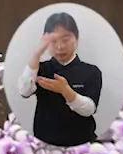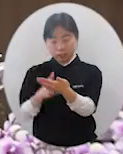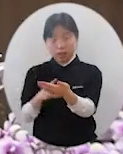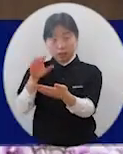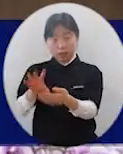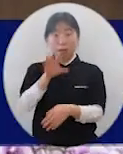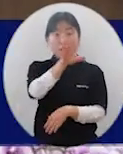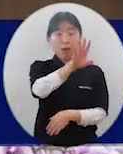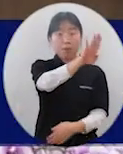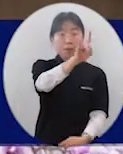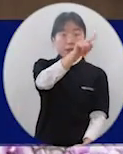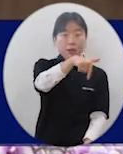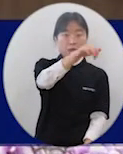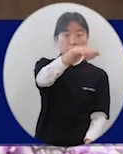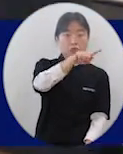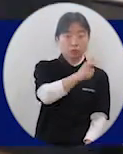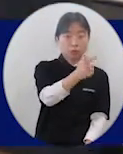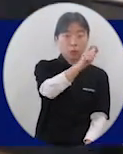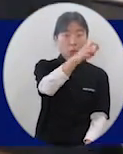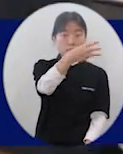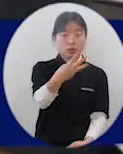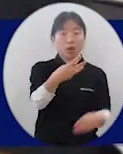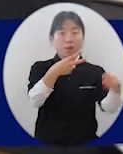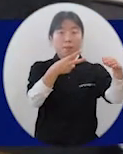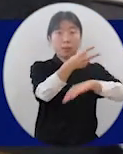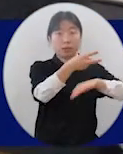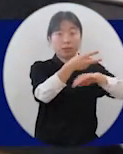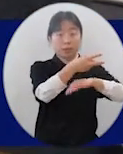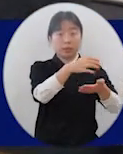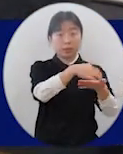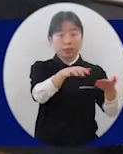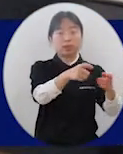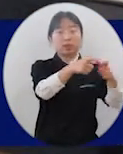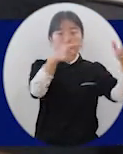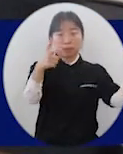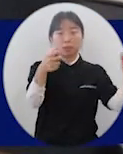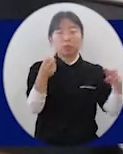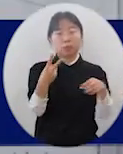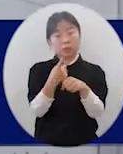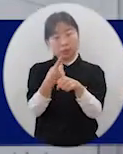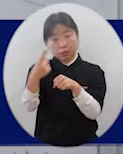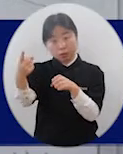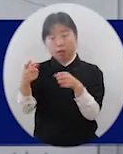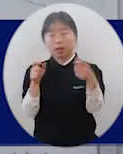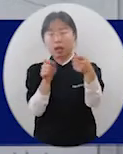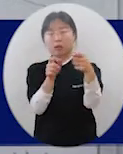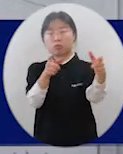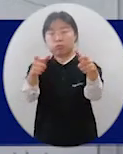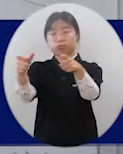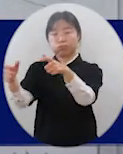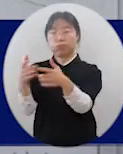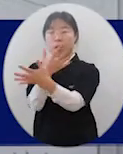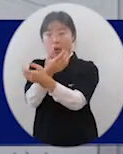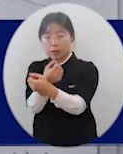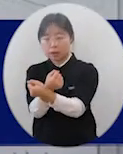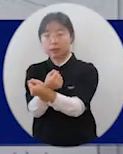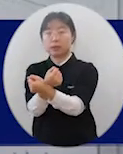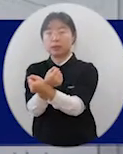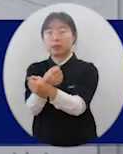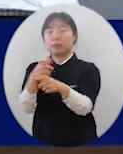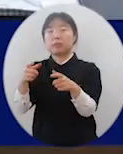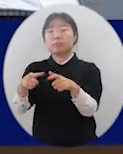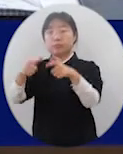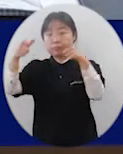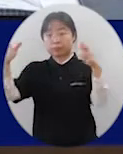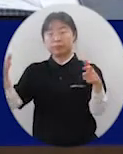결과를 토대로 백운 고천지구 버스 노선의 개편을 오는 12월 중으로 완료하고 인근 지역 연계 및 광역